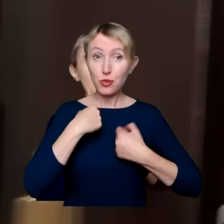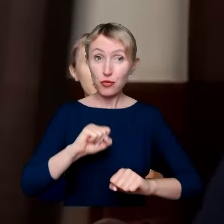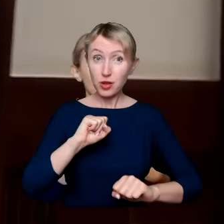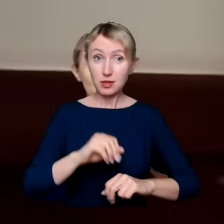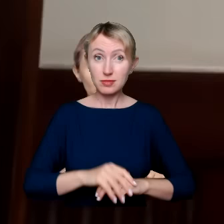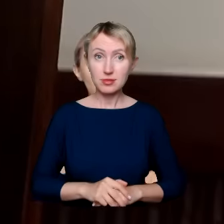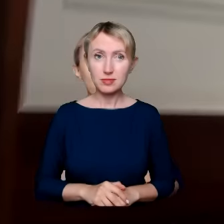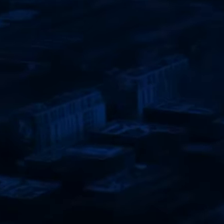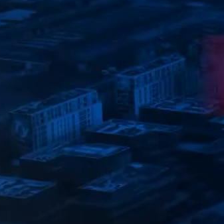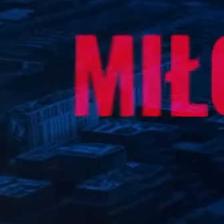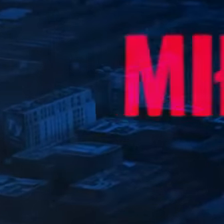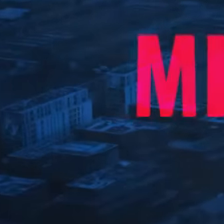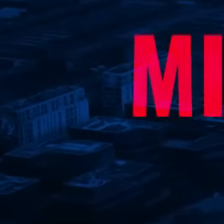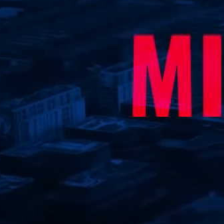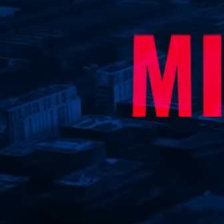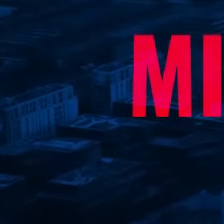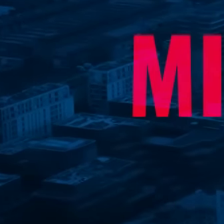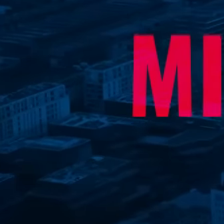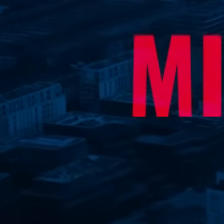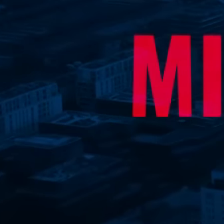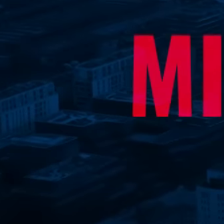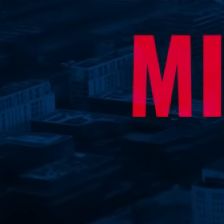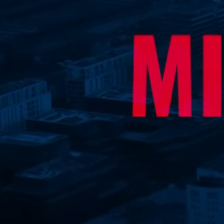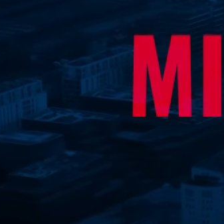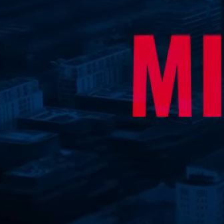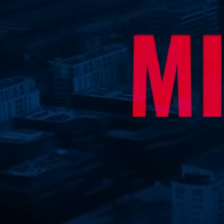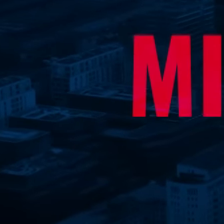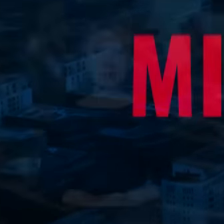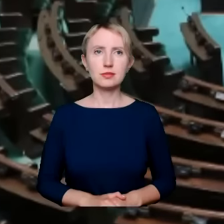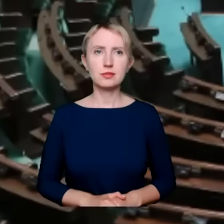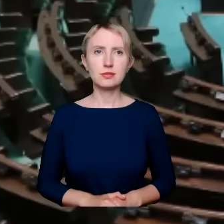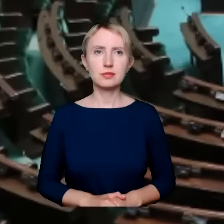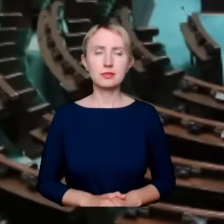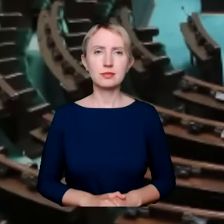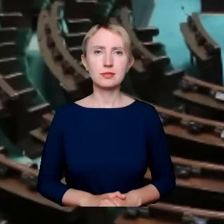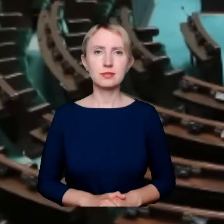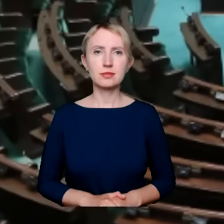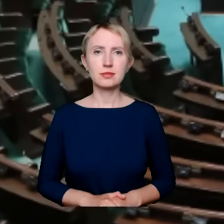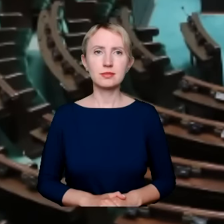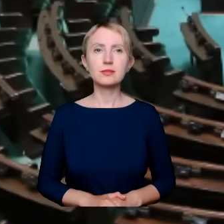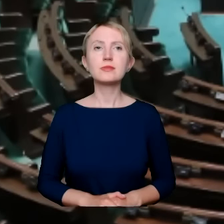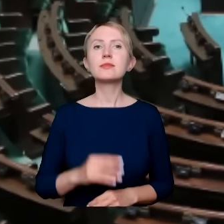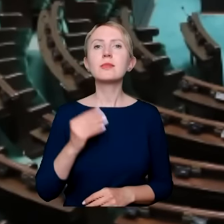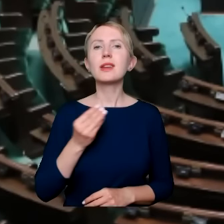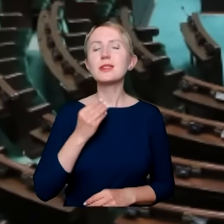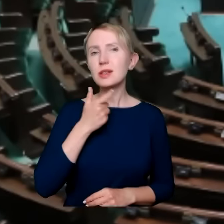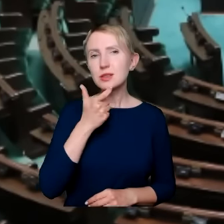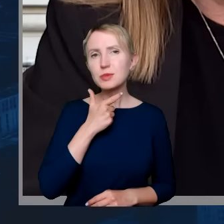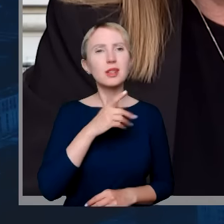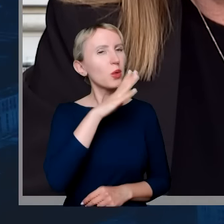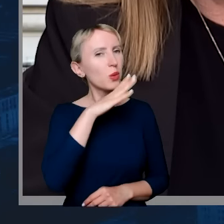żeby przeprosić. No i jeszcze ten śmiech, ten posła